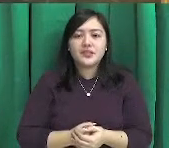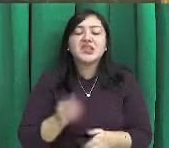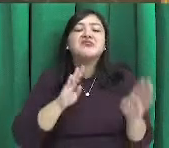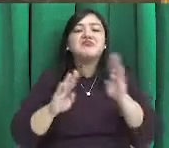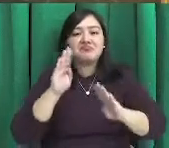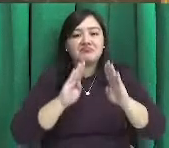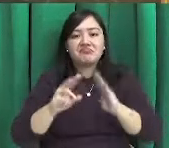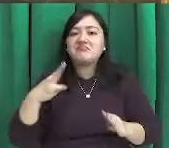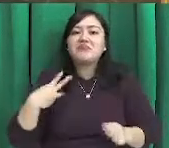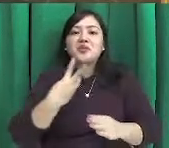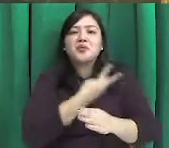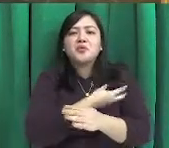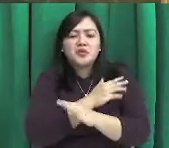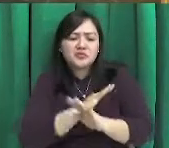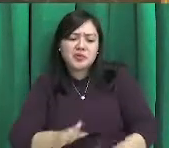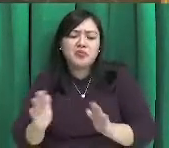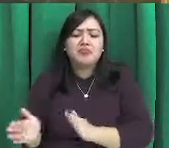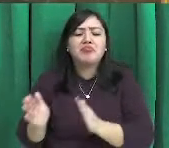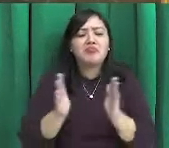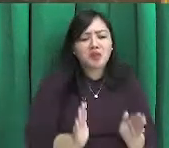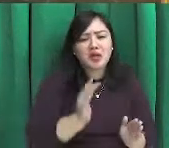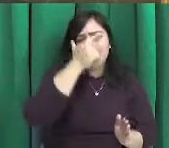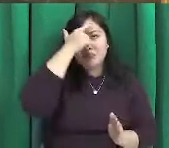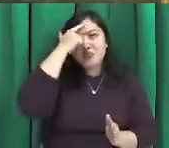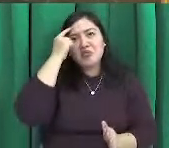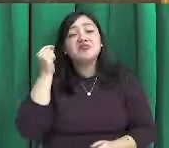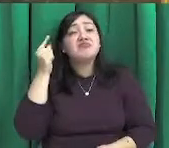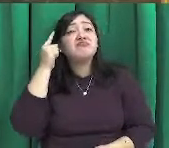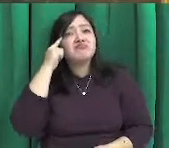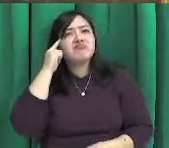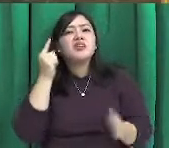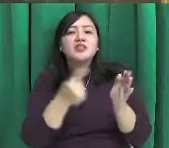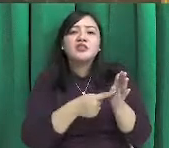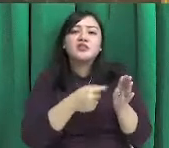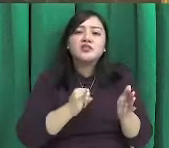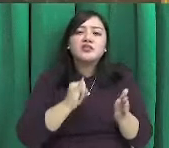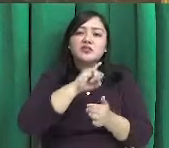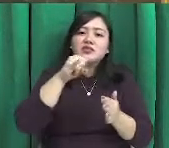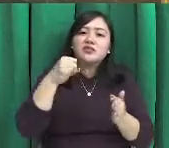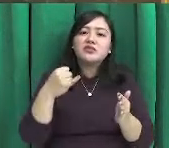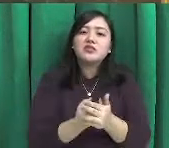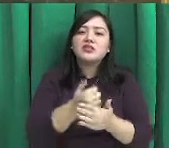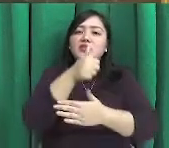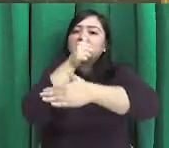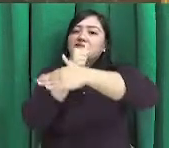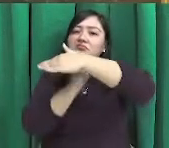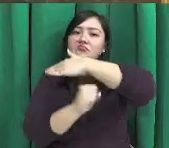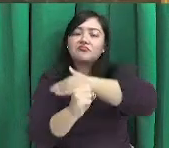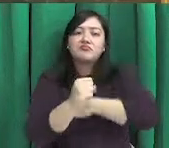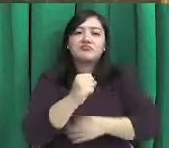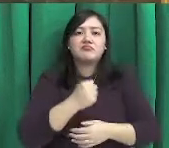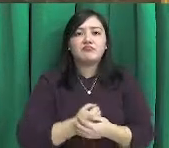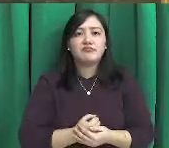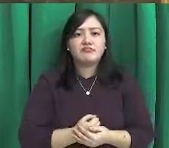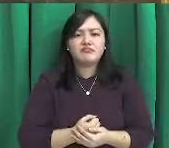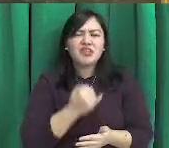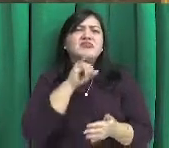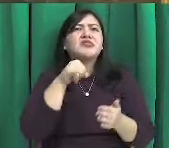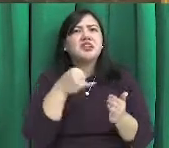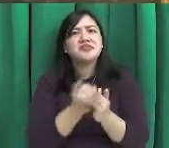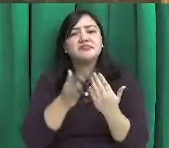kaya natin. Kapatid, this is what we call family business. You